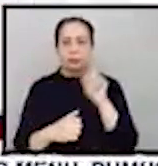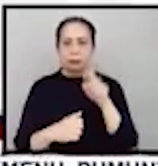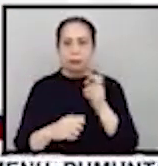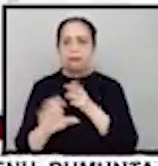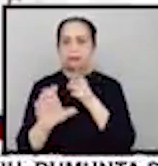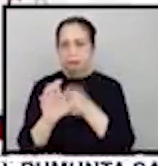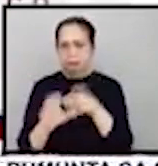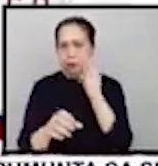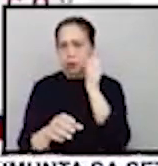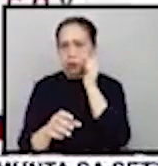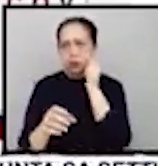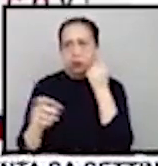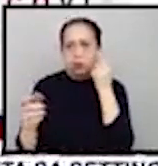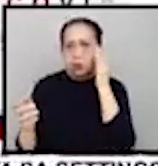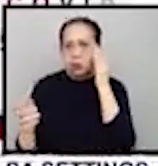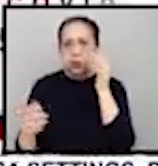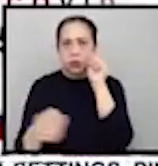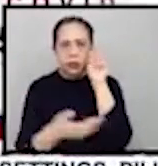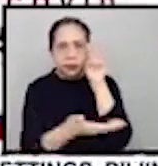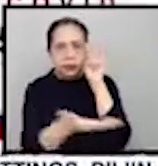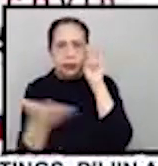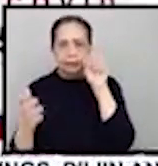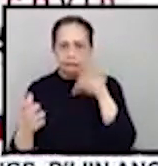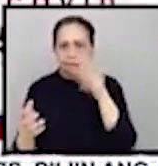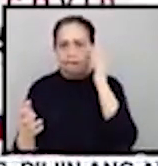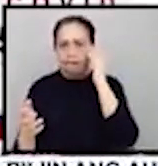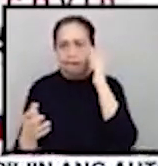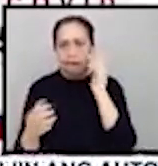kasi it becomes the habit forming.